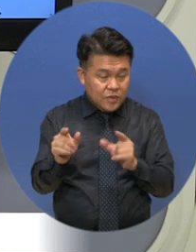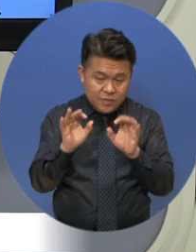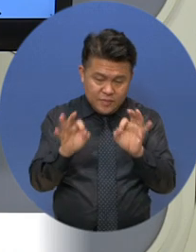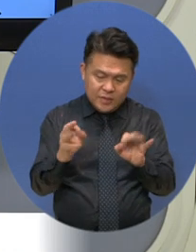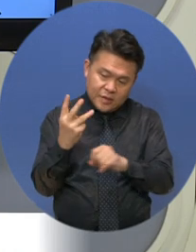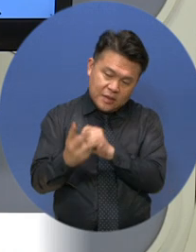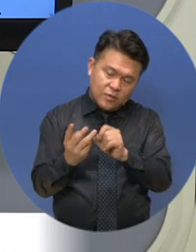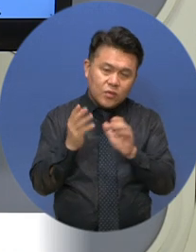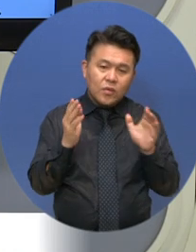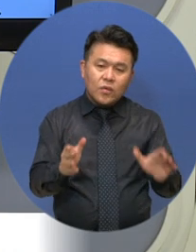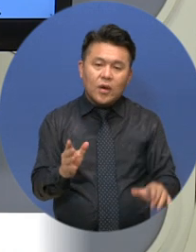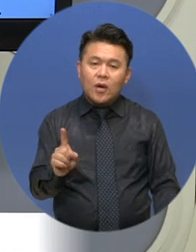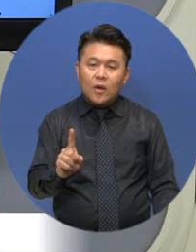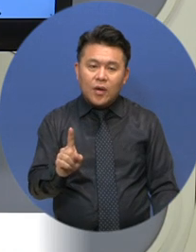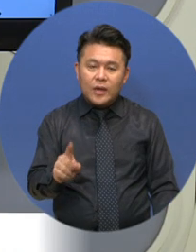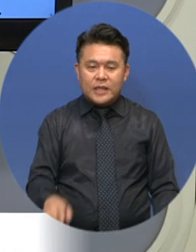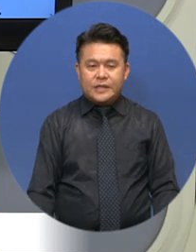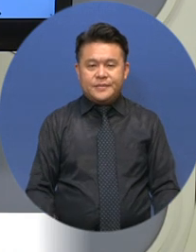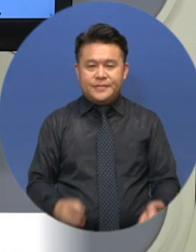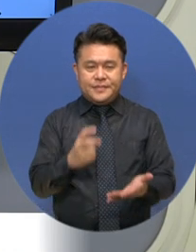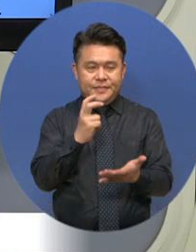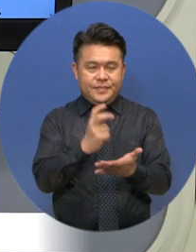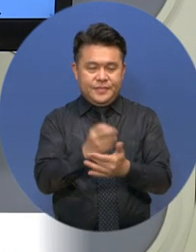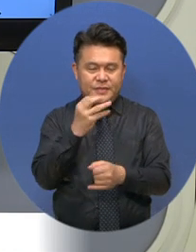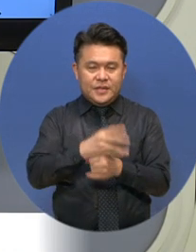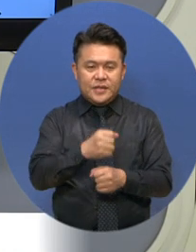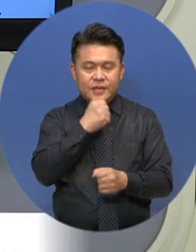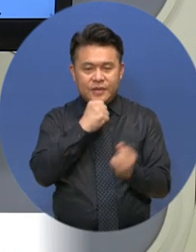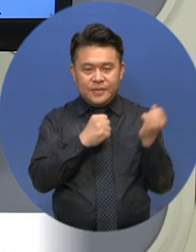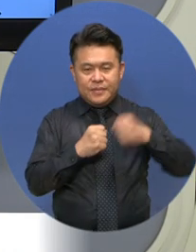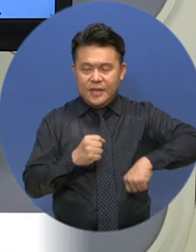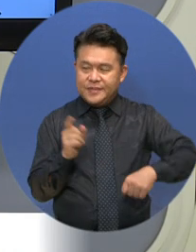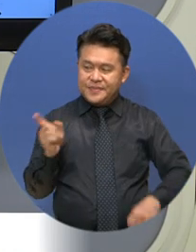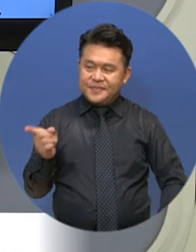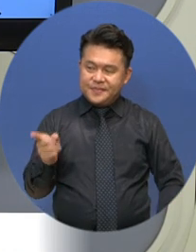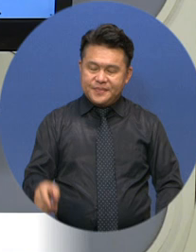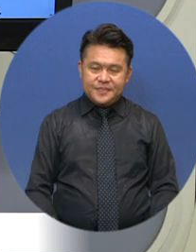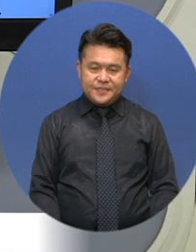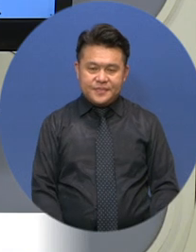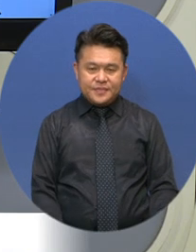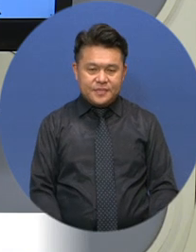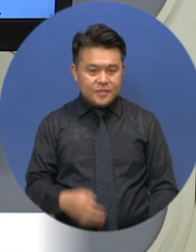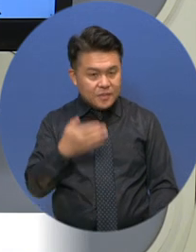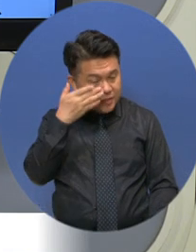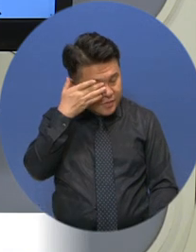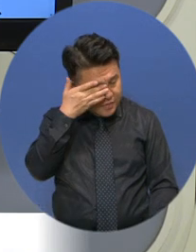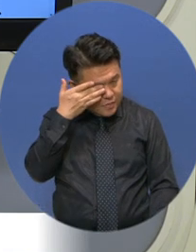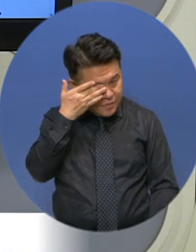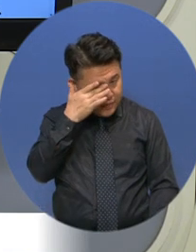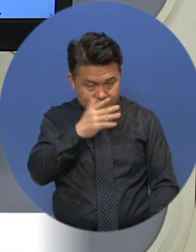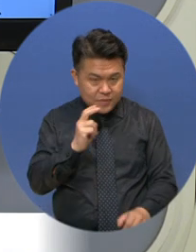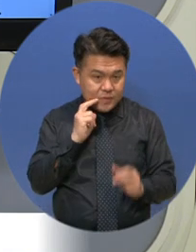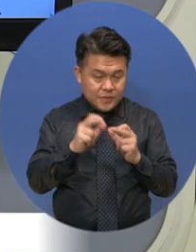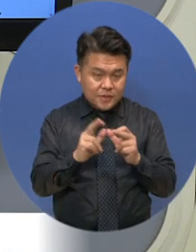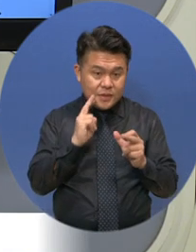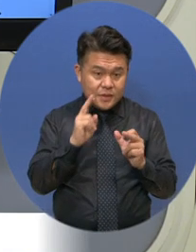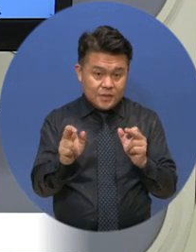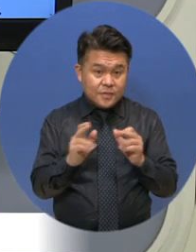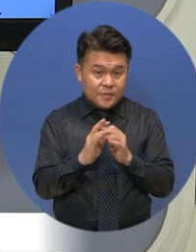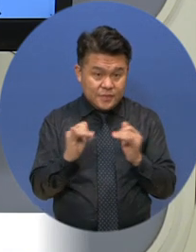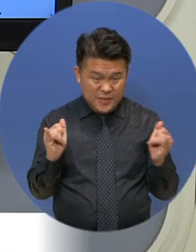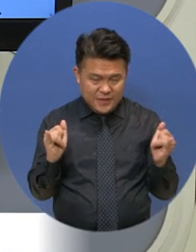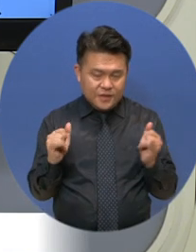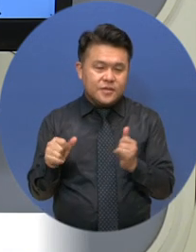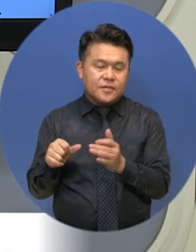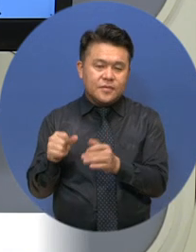1 최근 3년 내내 법정 의무 구매 비율을 지키지 않은 것으로 확인 되는데요 중증장애인생산품 우선구매